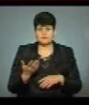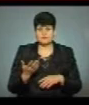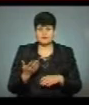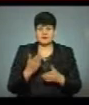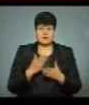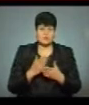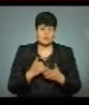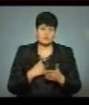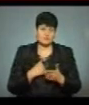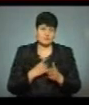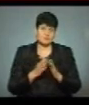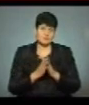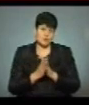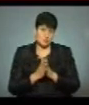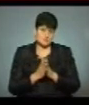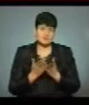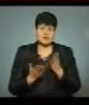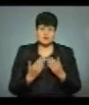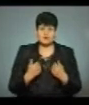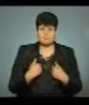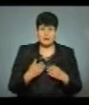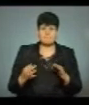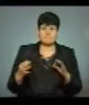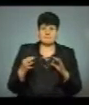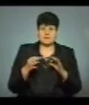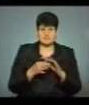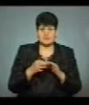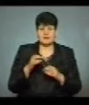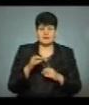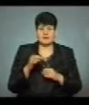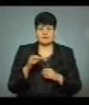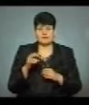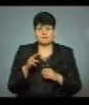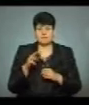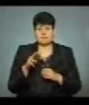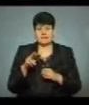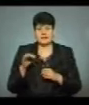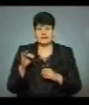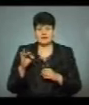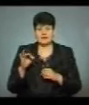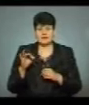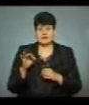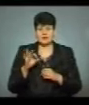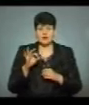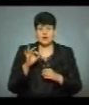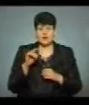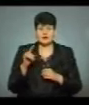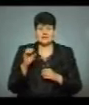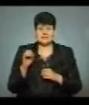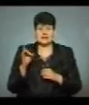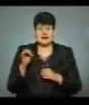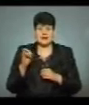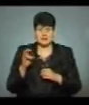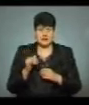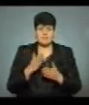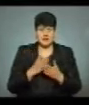Є в мене така просьба. Якщо ми приєднаємо Ванівецьку сільську раду до громади Озерянської, має така